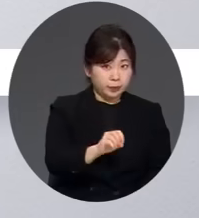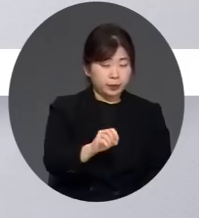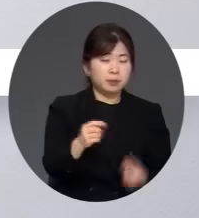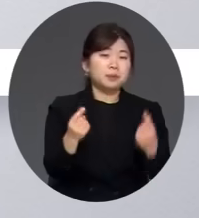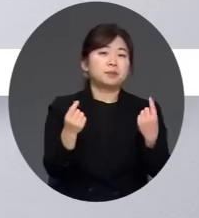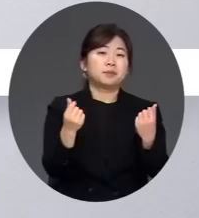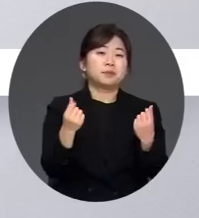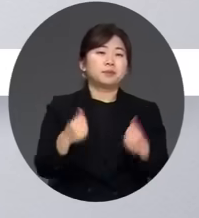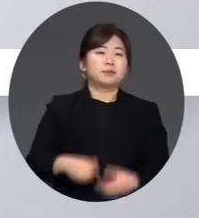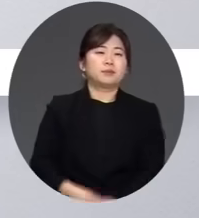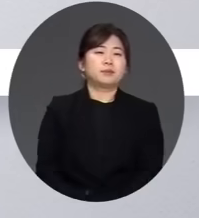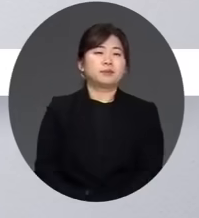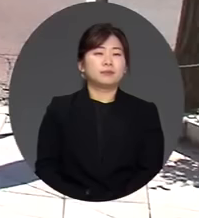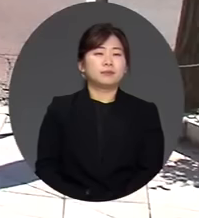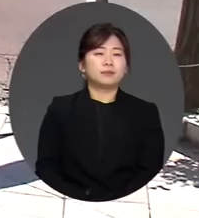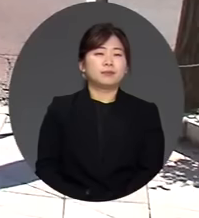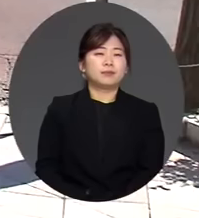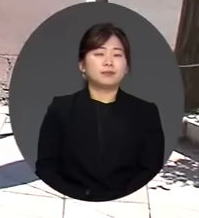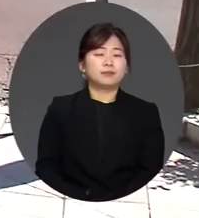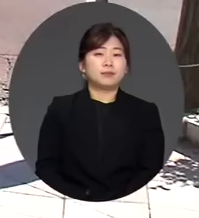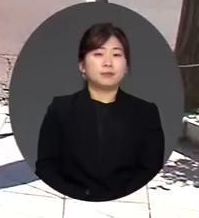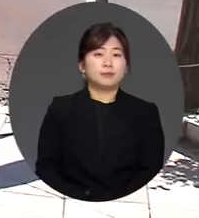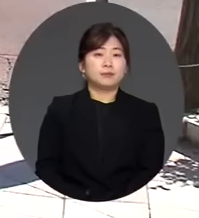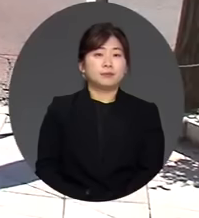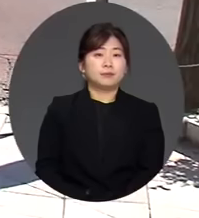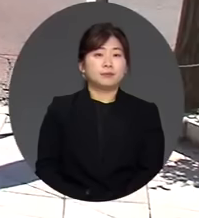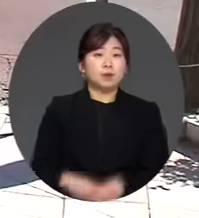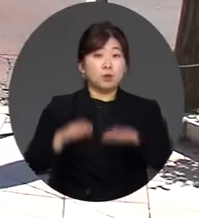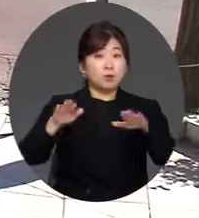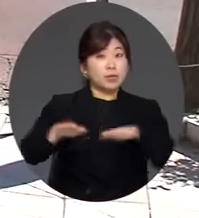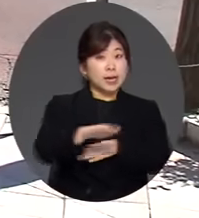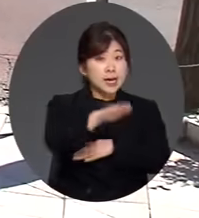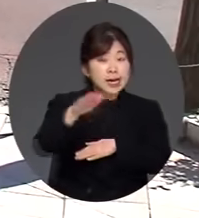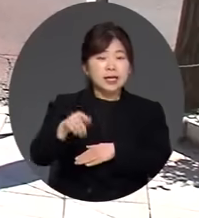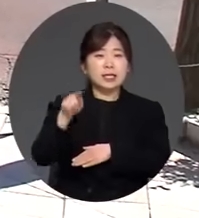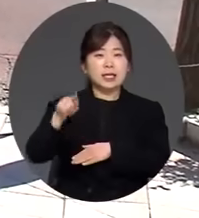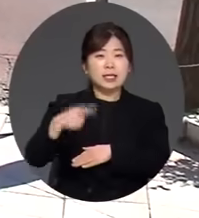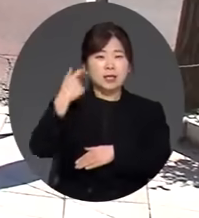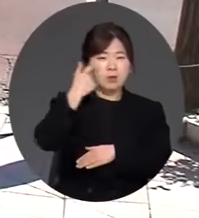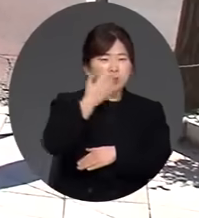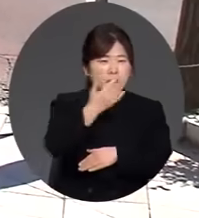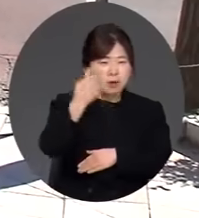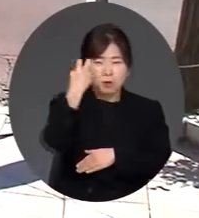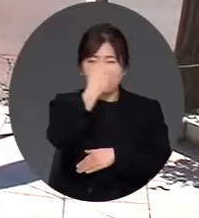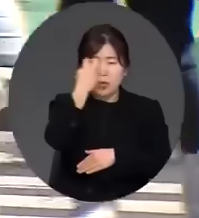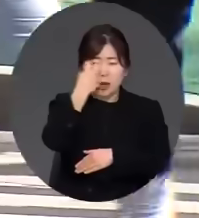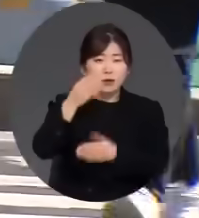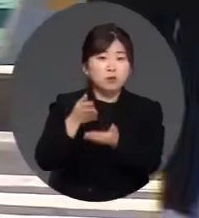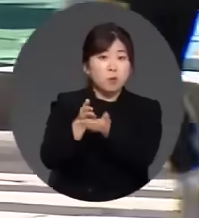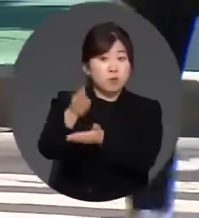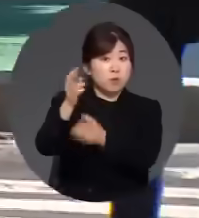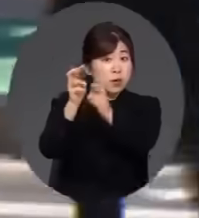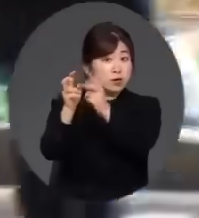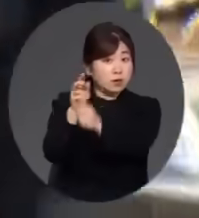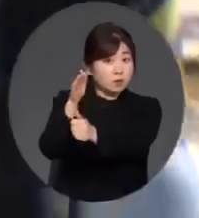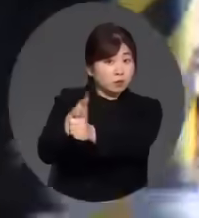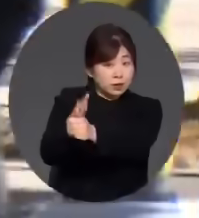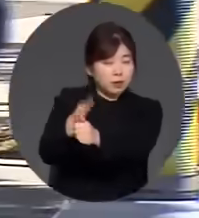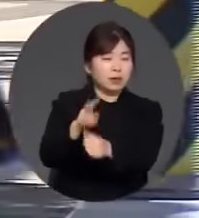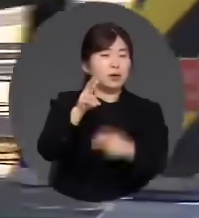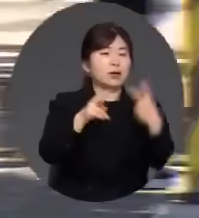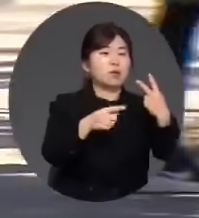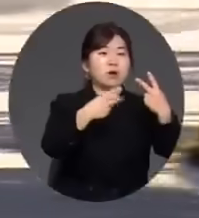역시 5차 범위 내었습니다 MBC 경남이 한국 사회여론 연구소에 의뢰한 이번 조사는 지난 2월